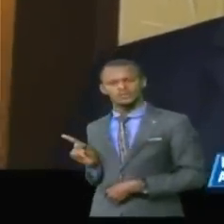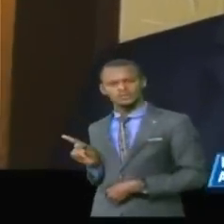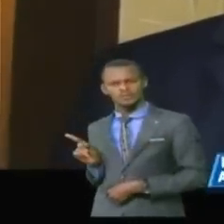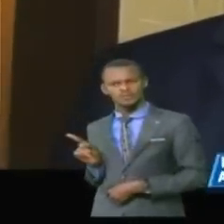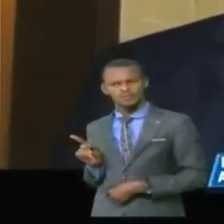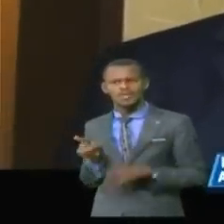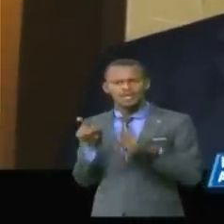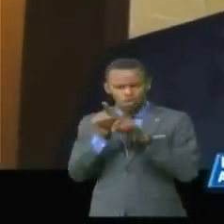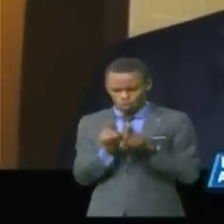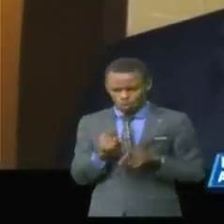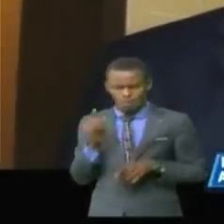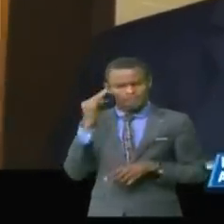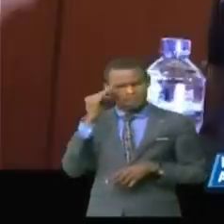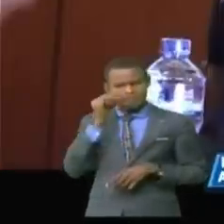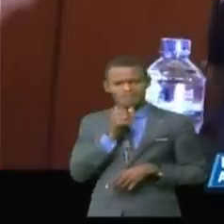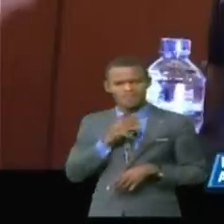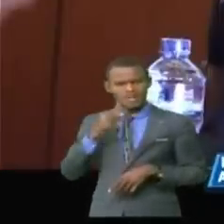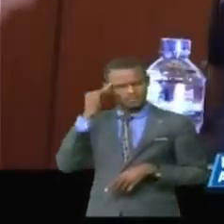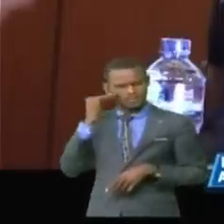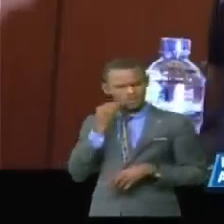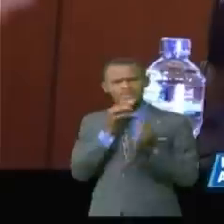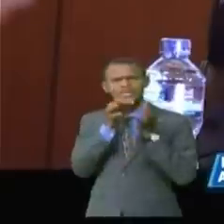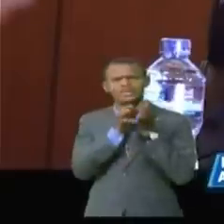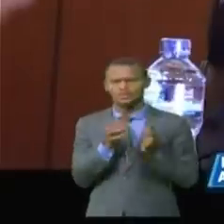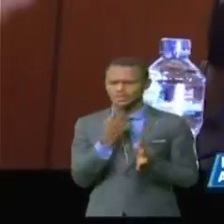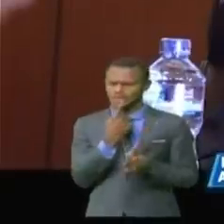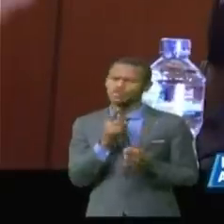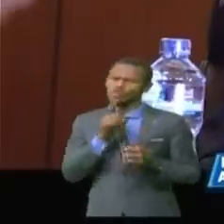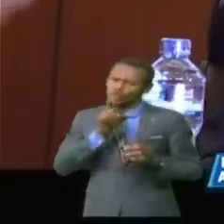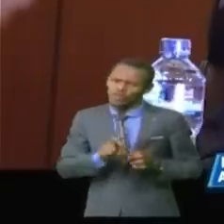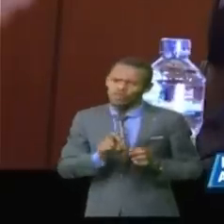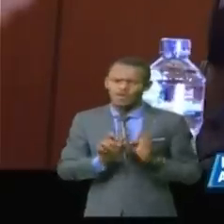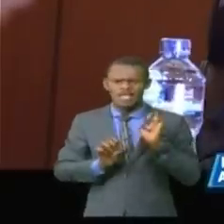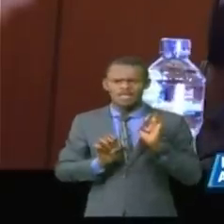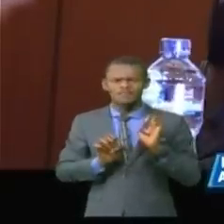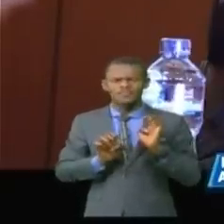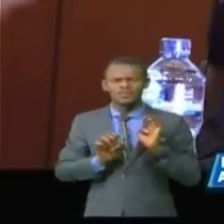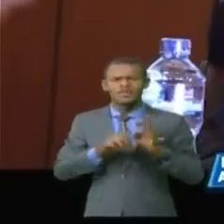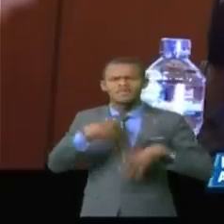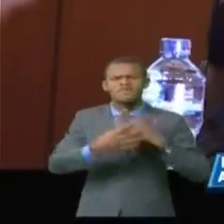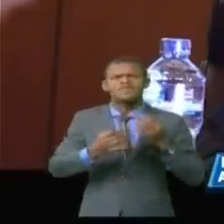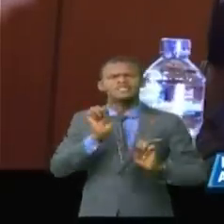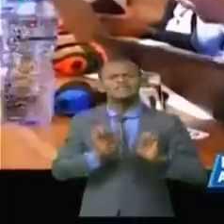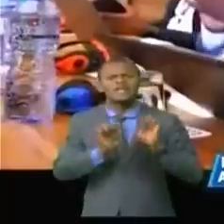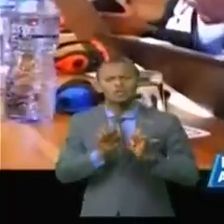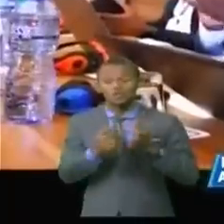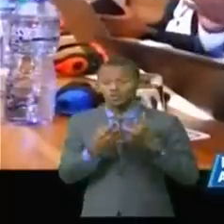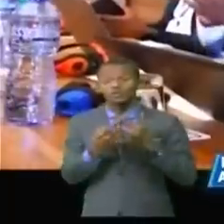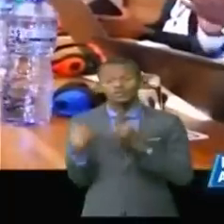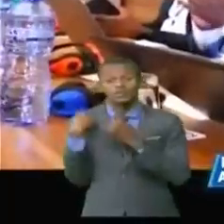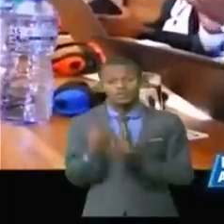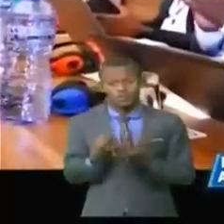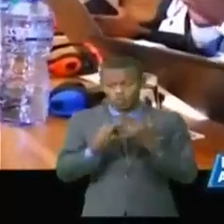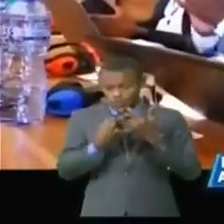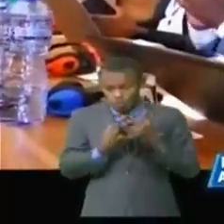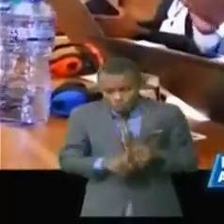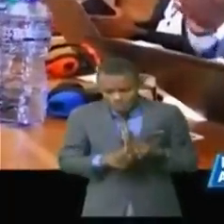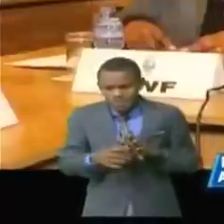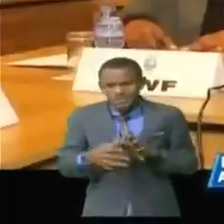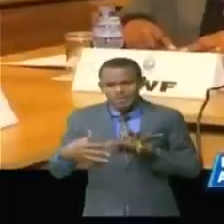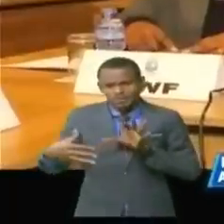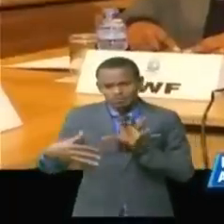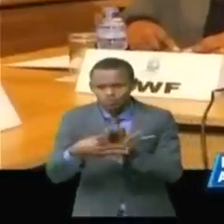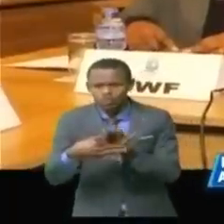dit, il faut d'abord qu'on évalue tout le temps qu'on a fait depuis qu'on a commencé la CIRGEL. Quels sont les résultats que nous avons